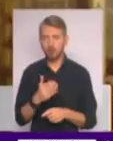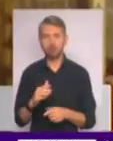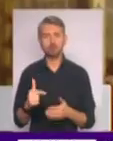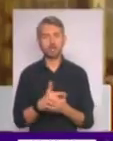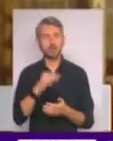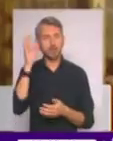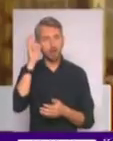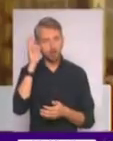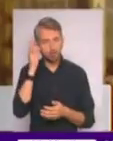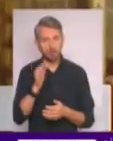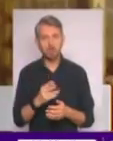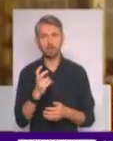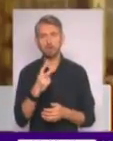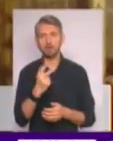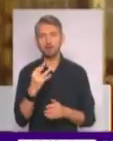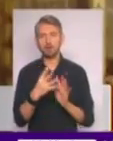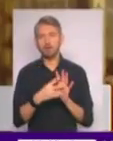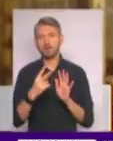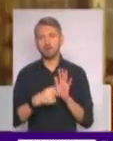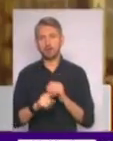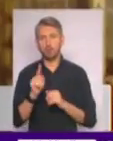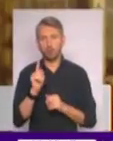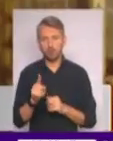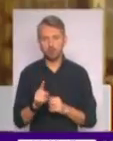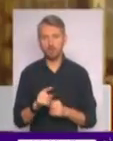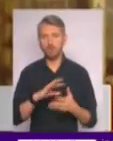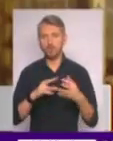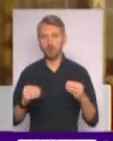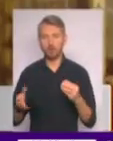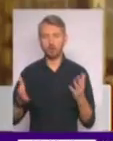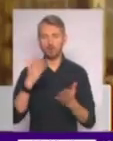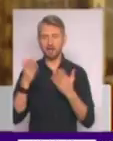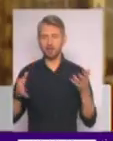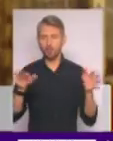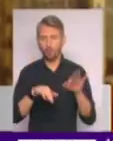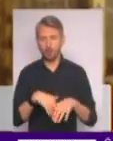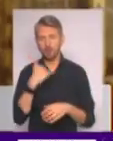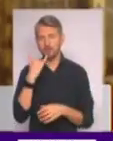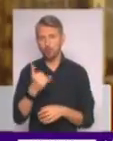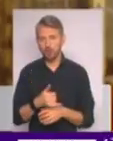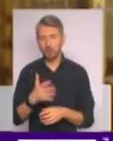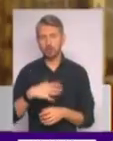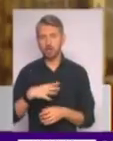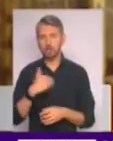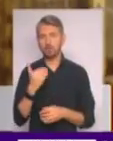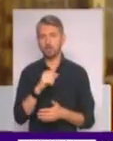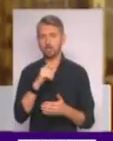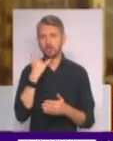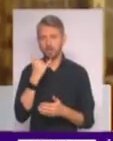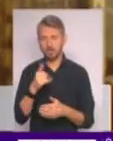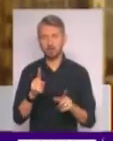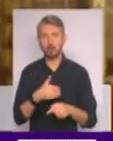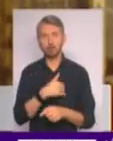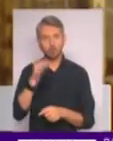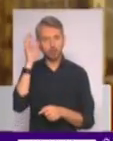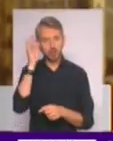нашим глядачам прошу 223-09-71, Виноградар, Вітряні гори, долучайтеся. Ми чекаємо далі ваших дзвінків. Також хочу